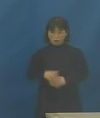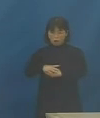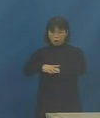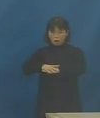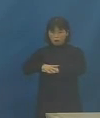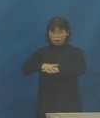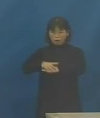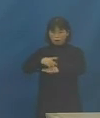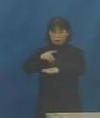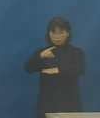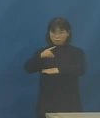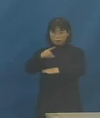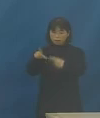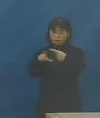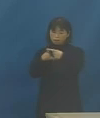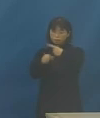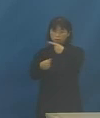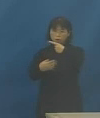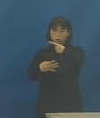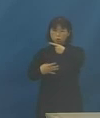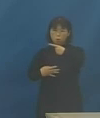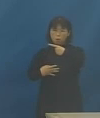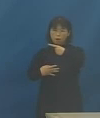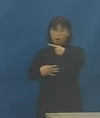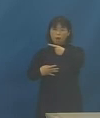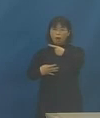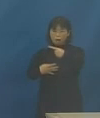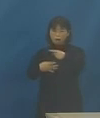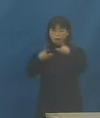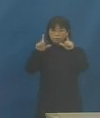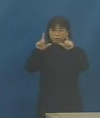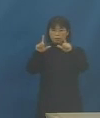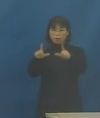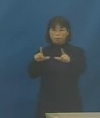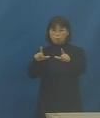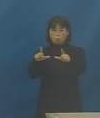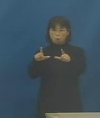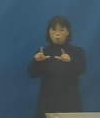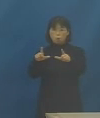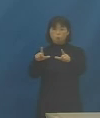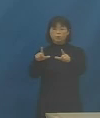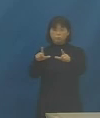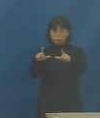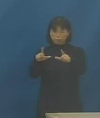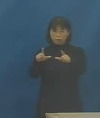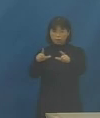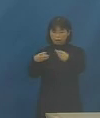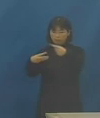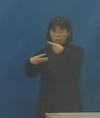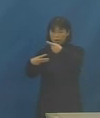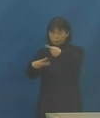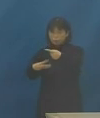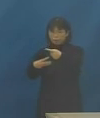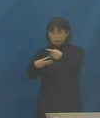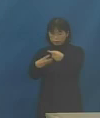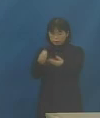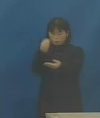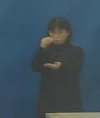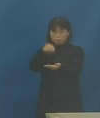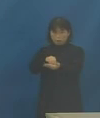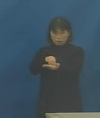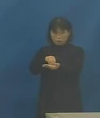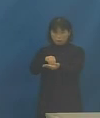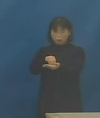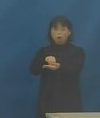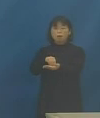はですね最初にあの1月4日にあの公表させて頂いたあの3日目に3つか1月3日に見つかったやつ